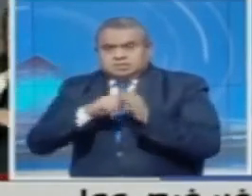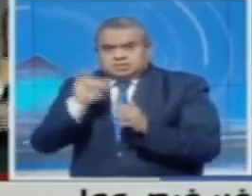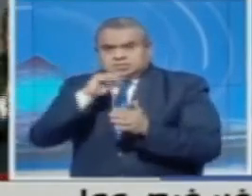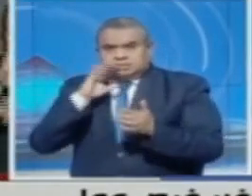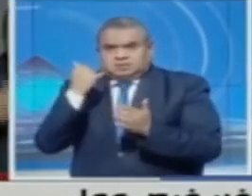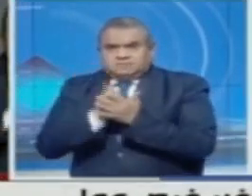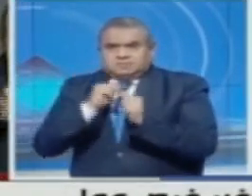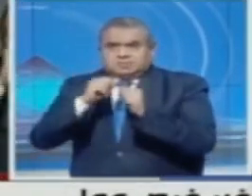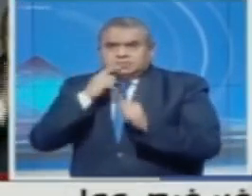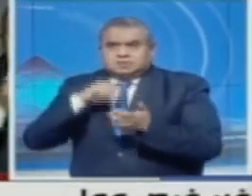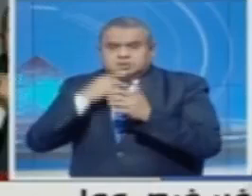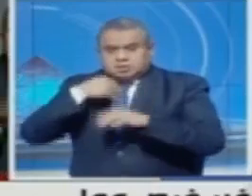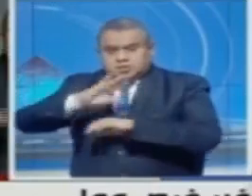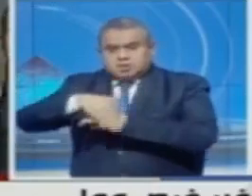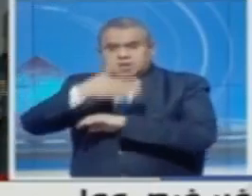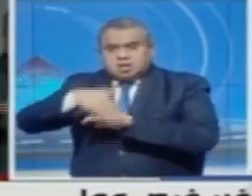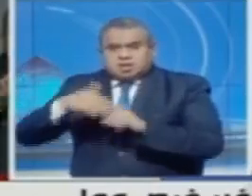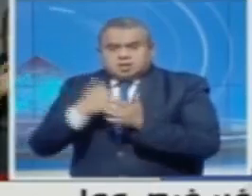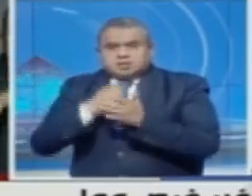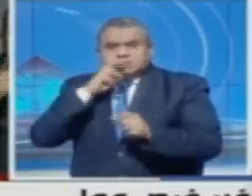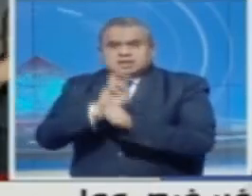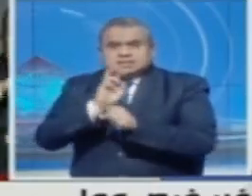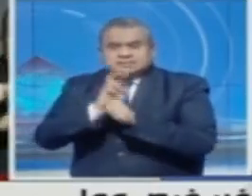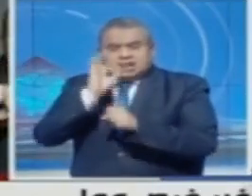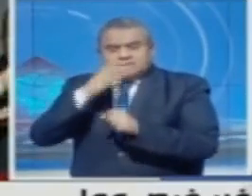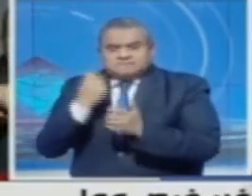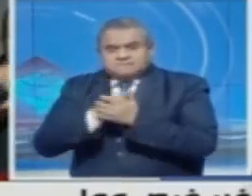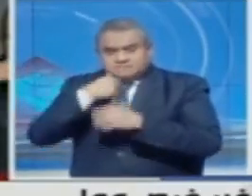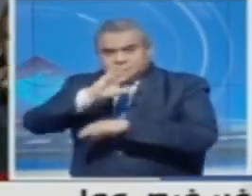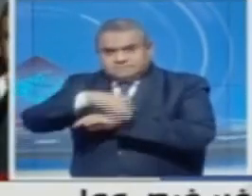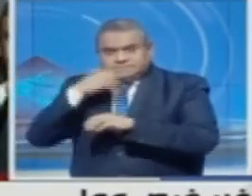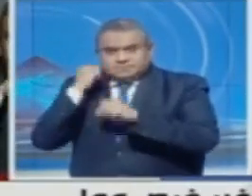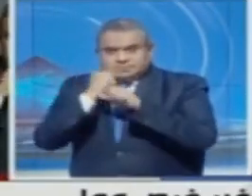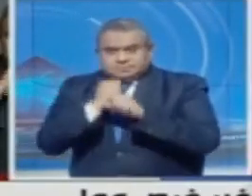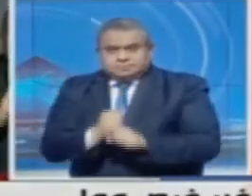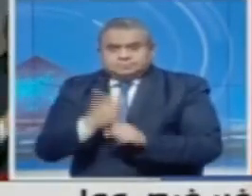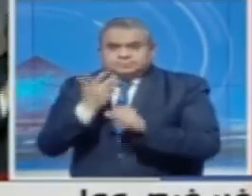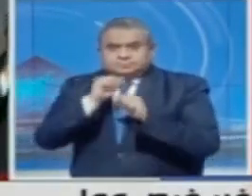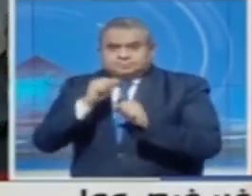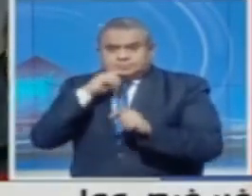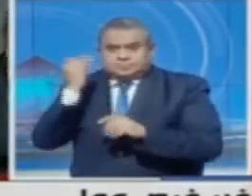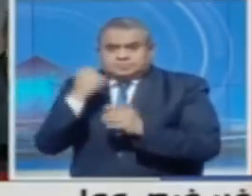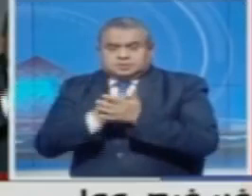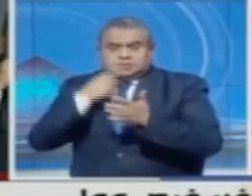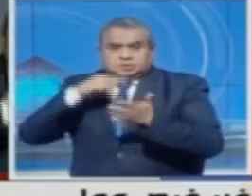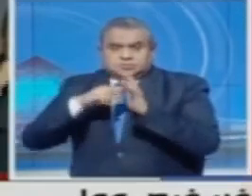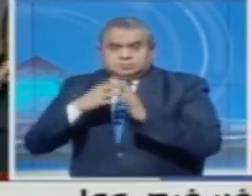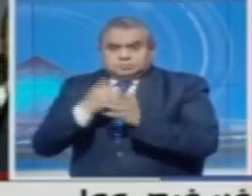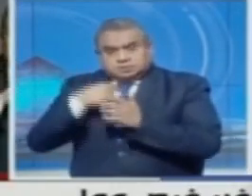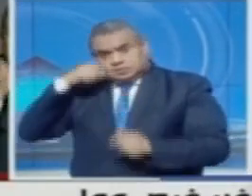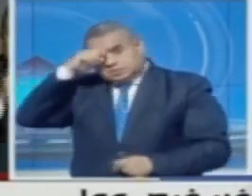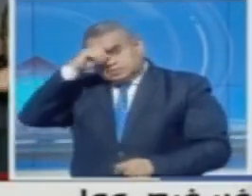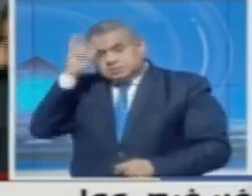احنا كان لنا خطة لإدارة الديون اللي احنا عملنا بها خطة التنمية المستدامة، برضو هذا الأمر نتيجة الظروف اللي مرت